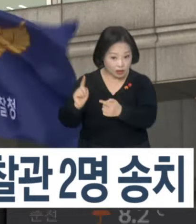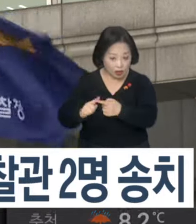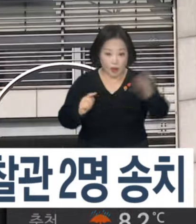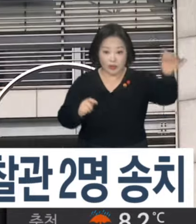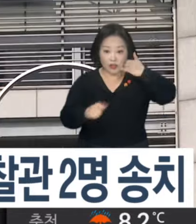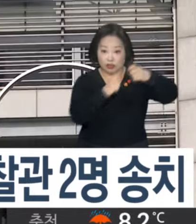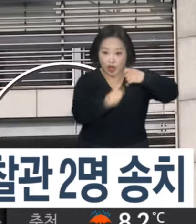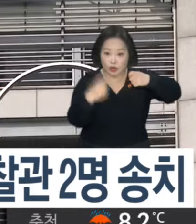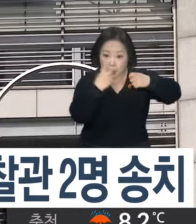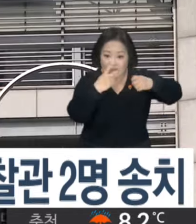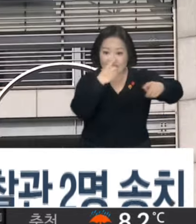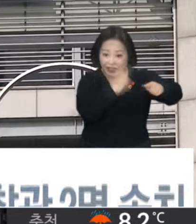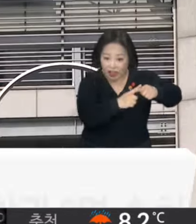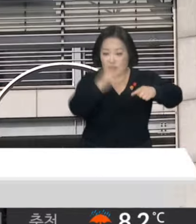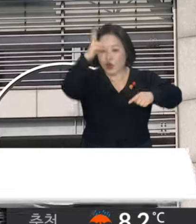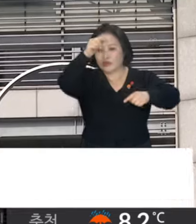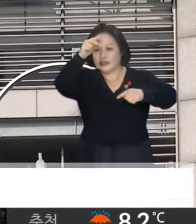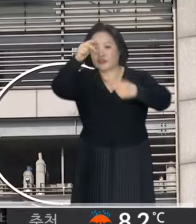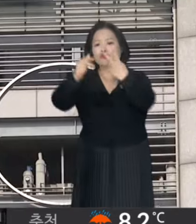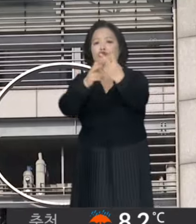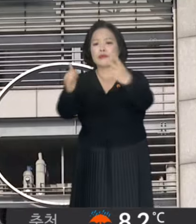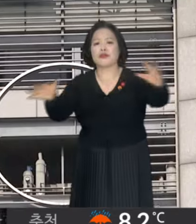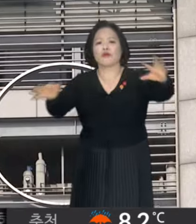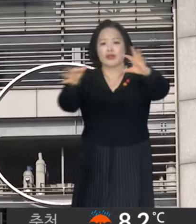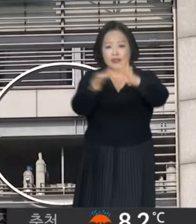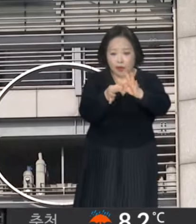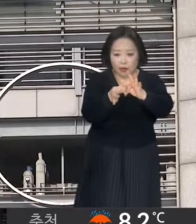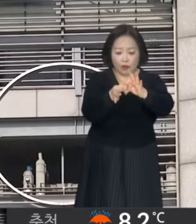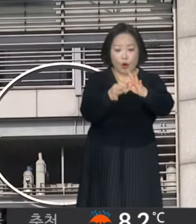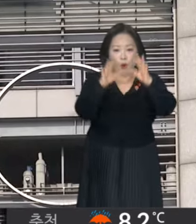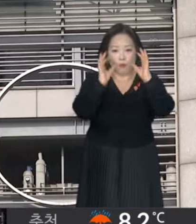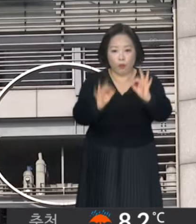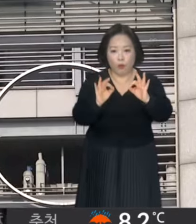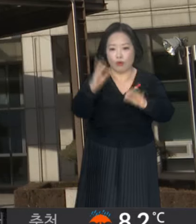과정에서 이들이 연루된 사실을 파악해 수사를